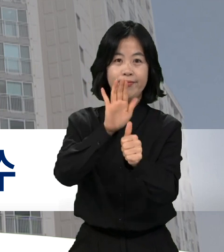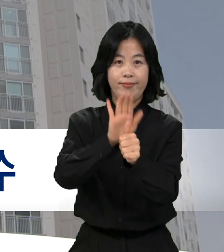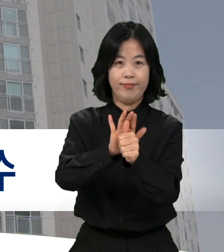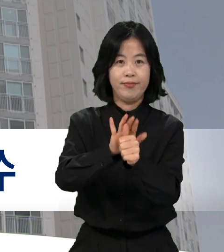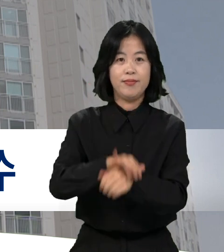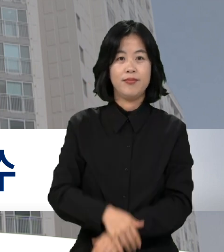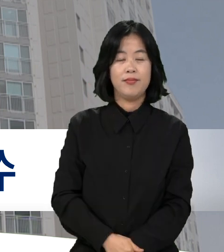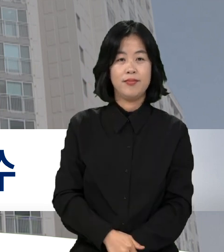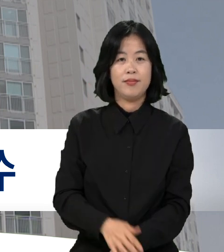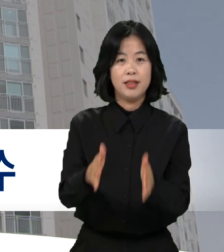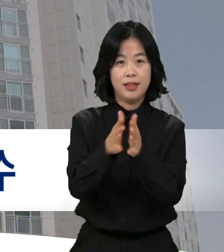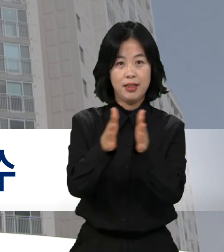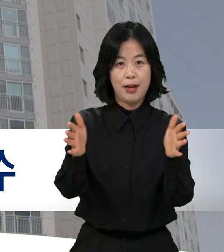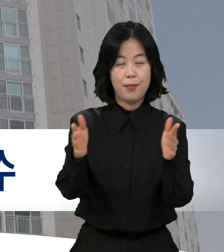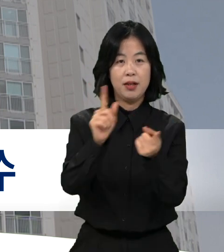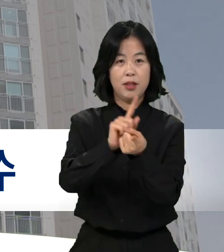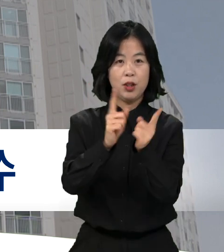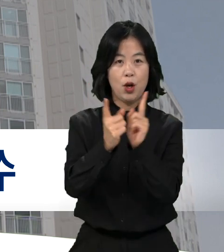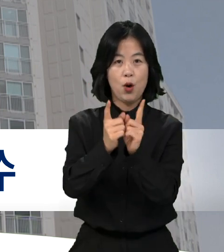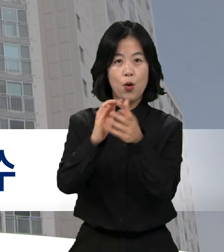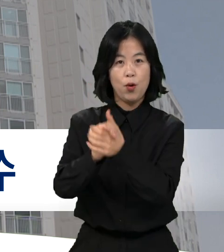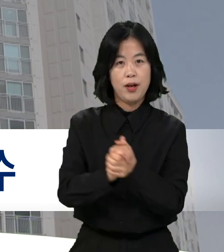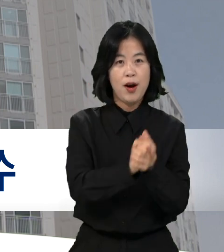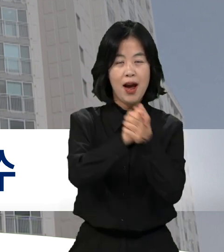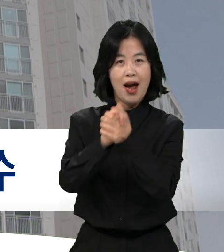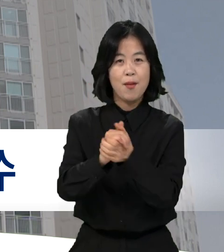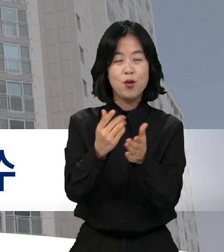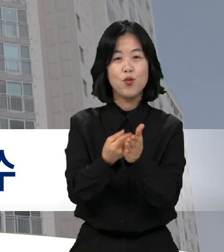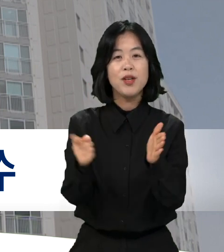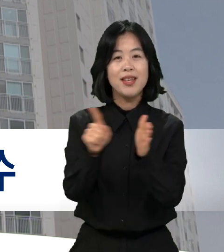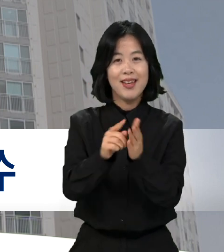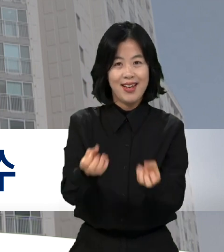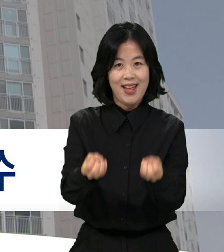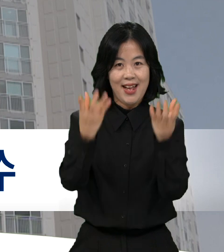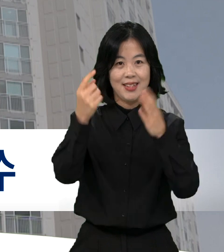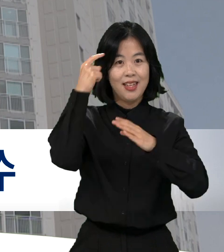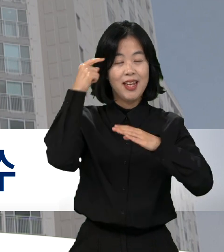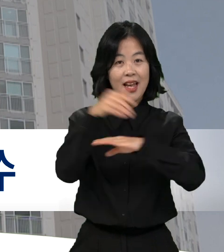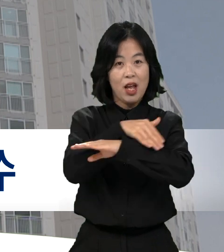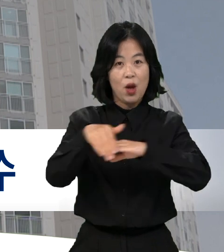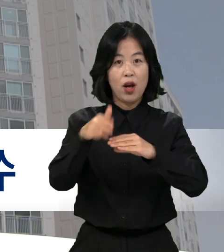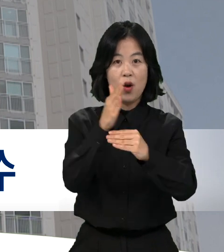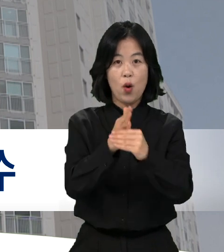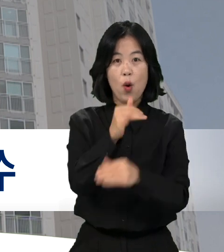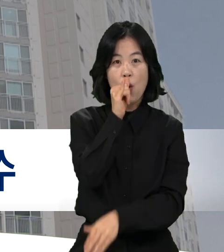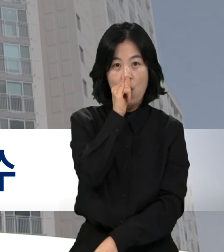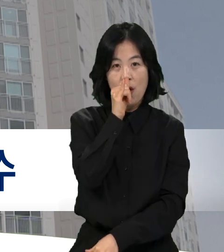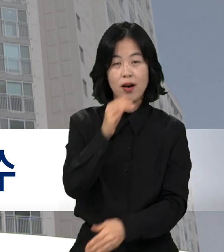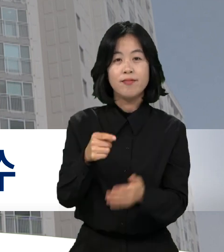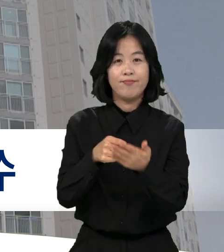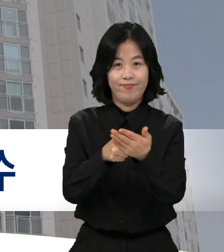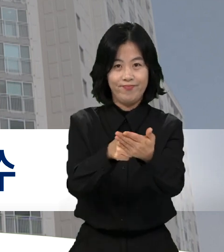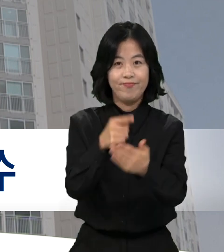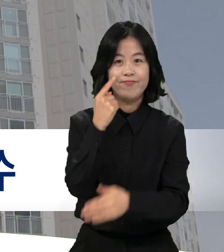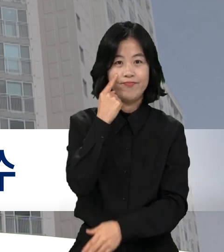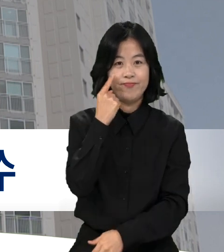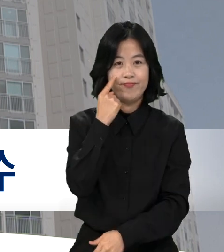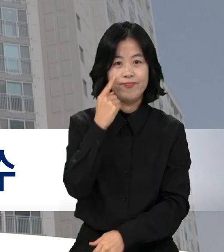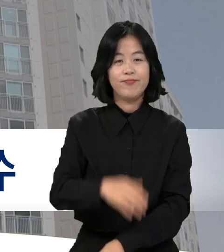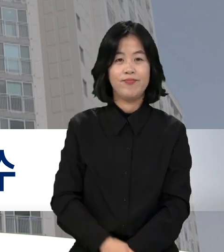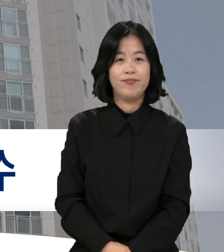지원하는 사업인데요 입주민간 소통과 화합의 시간을 계획하고 있는 공동주택 단지는 이번 사업 꼭